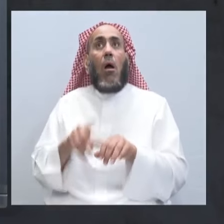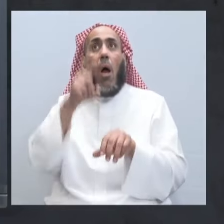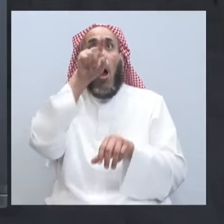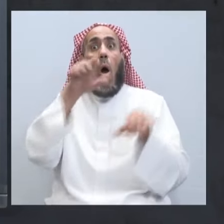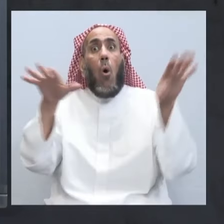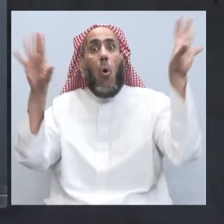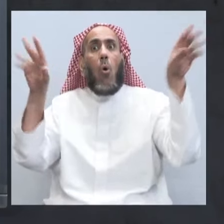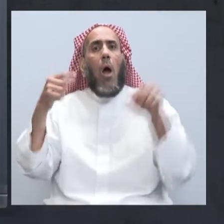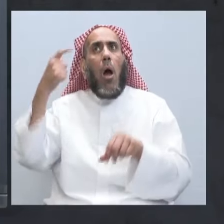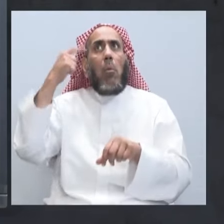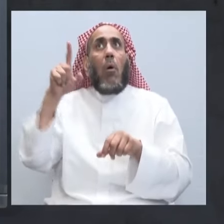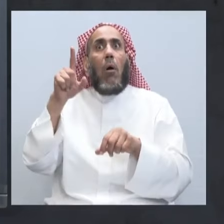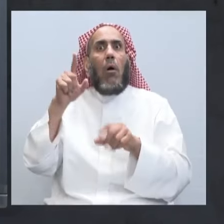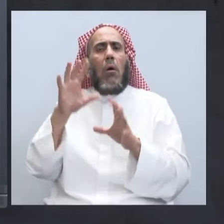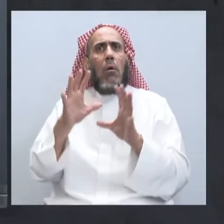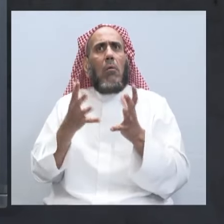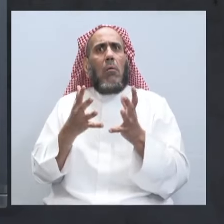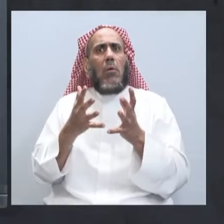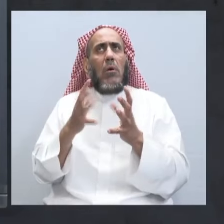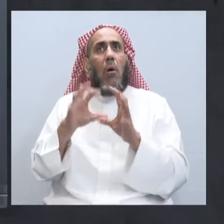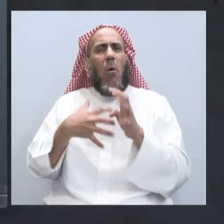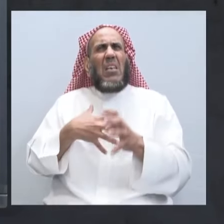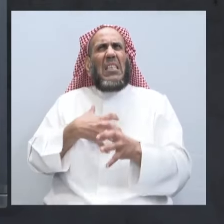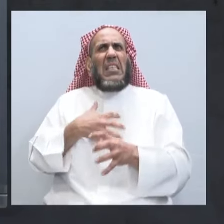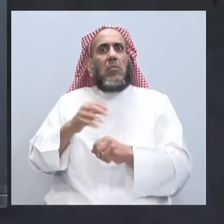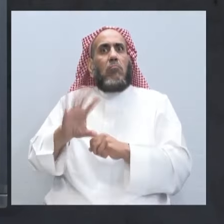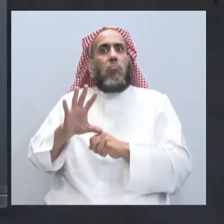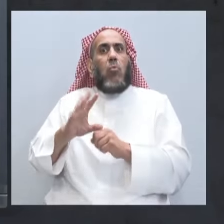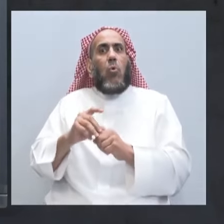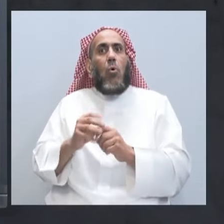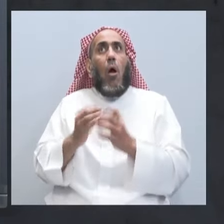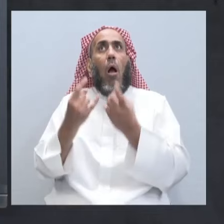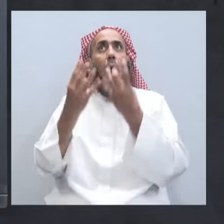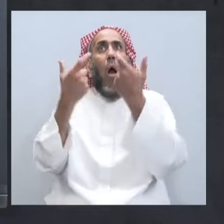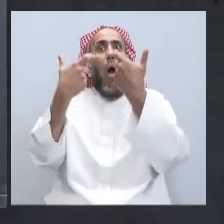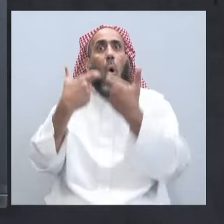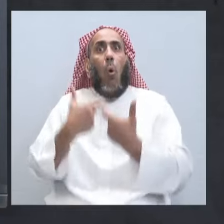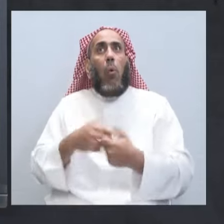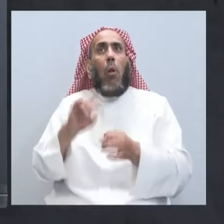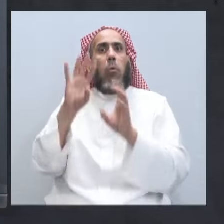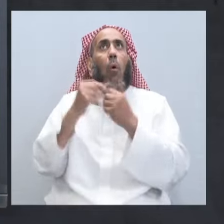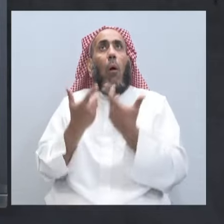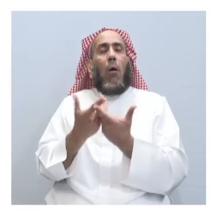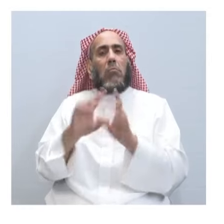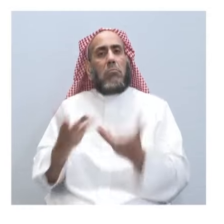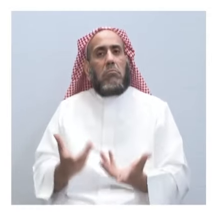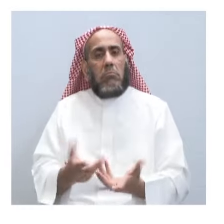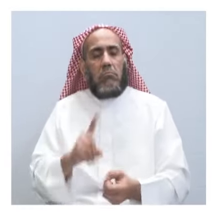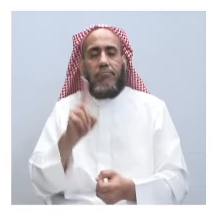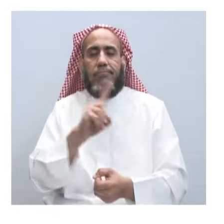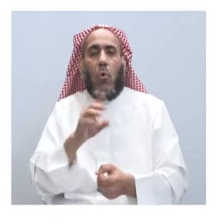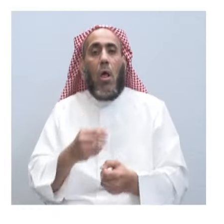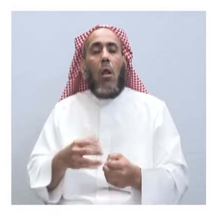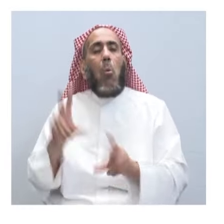غراب يبدا ياخذه الشام ويستعيذ بالله و واضح ايضا